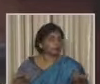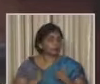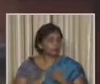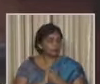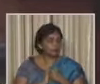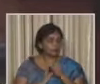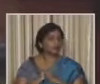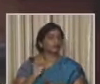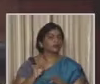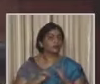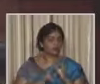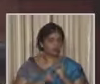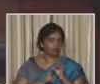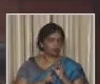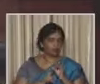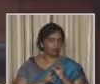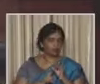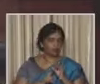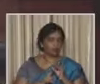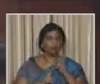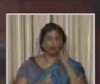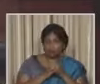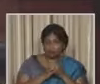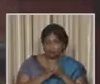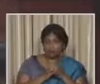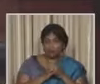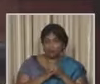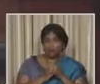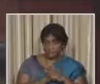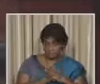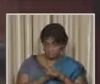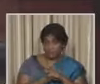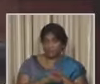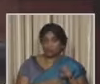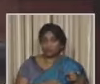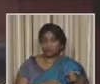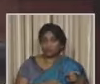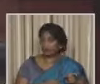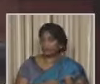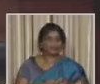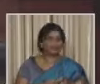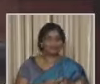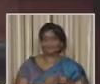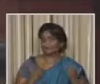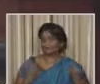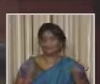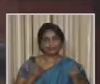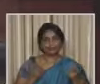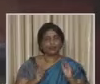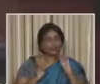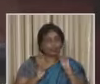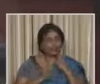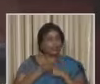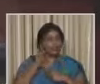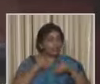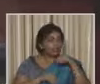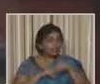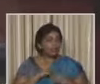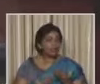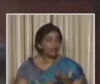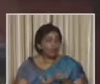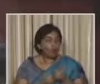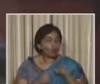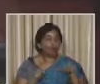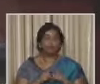கௌரவ பாராளுமன்ற உறுப்பினரே, உளவு பிரிவு பரிசுத்தமானதா? இல்லை. ஏதேனும் அரசியல் தேவைகளுக்காக ஒரு